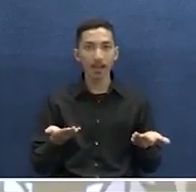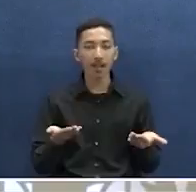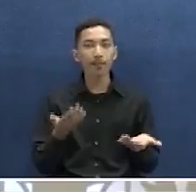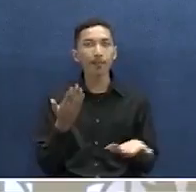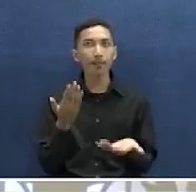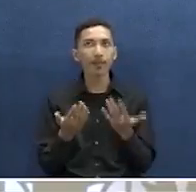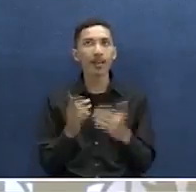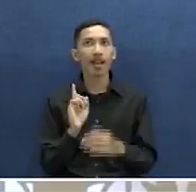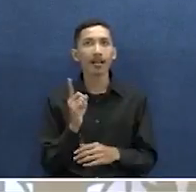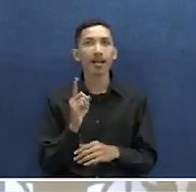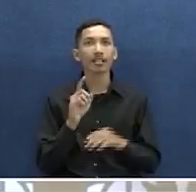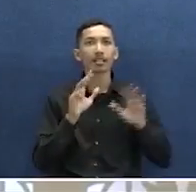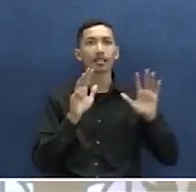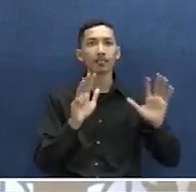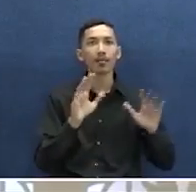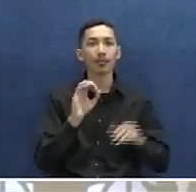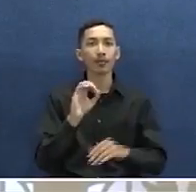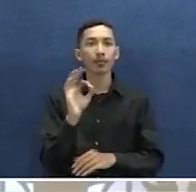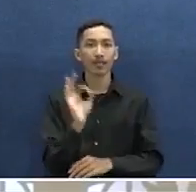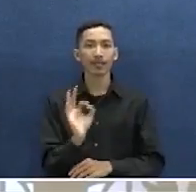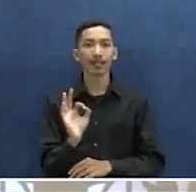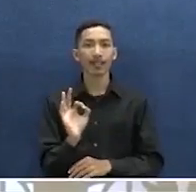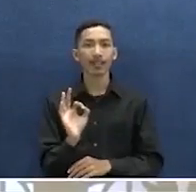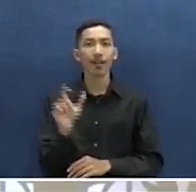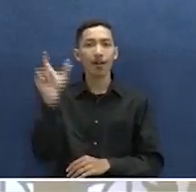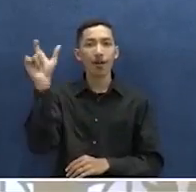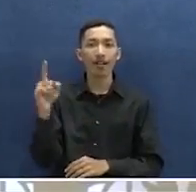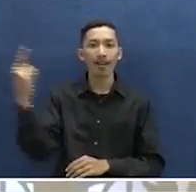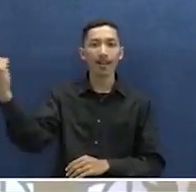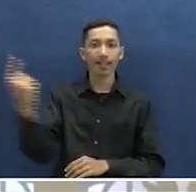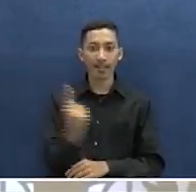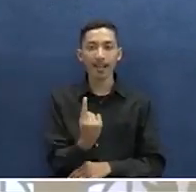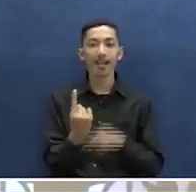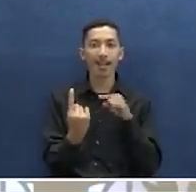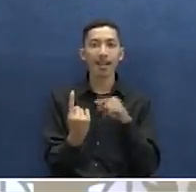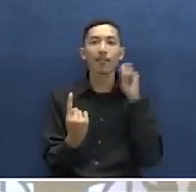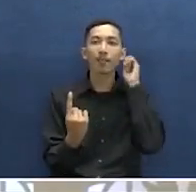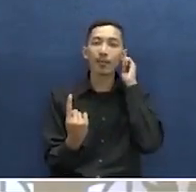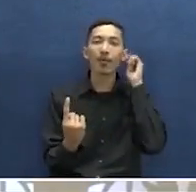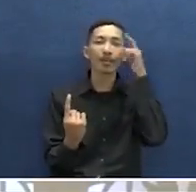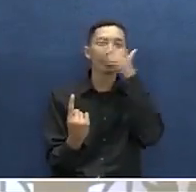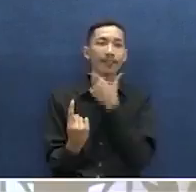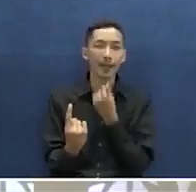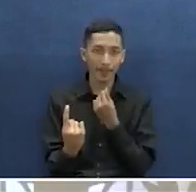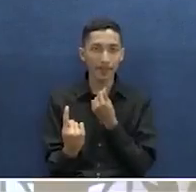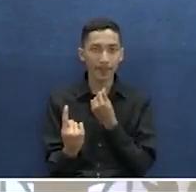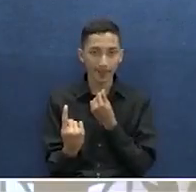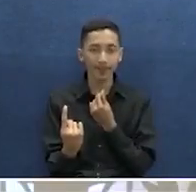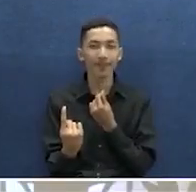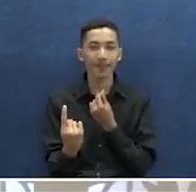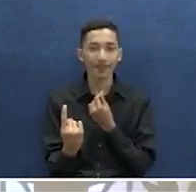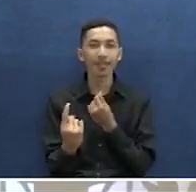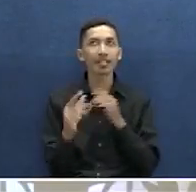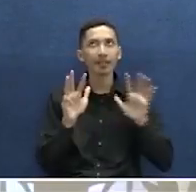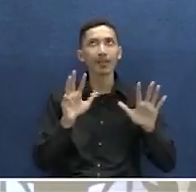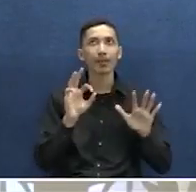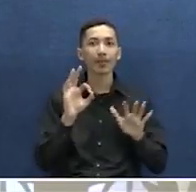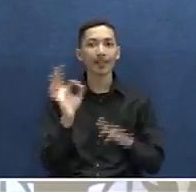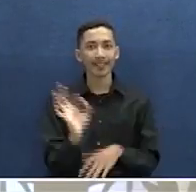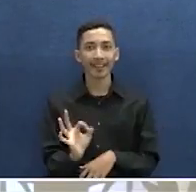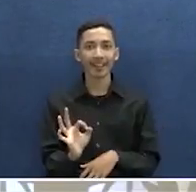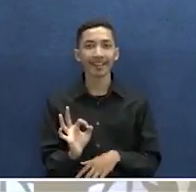90% yang datang ke coffee shop aku itu semuanya perempuan berhijab mostly 90%